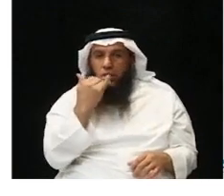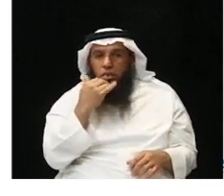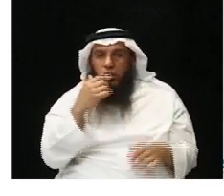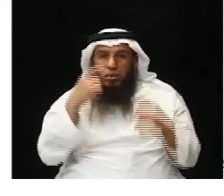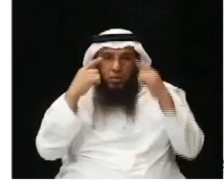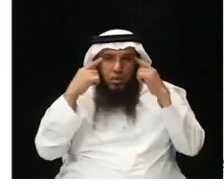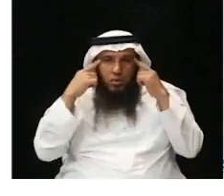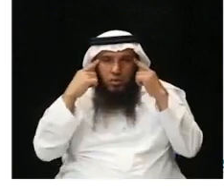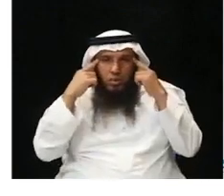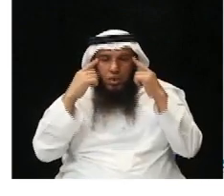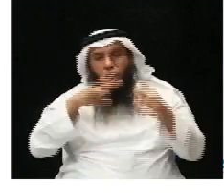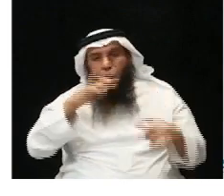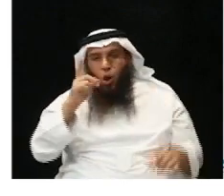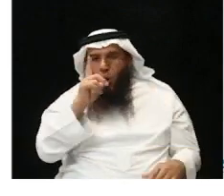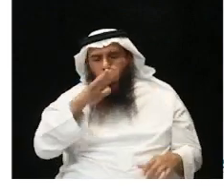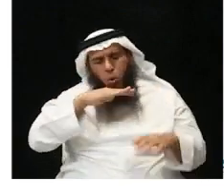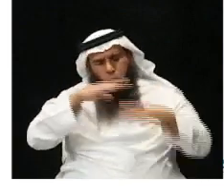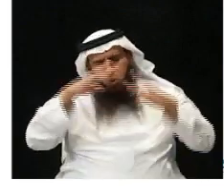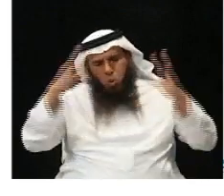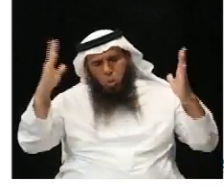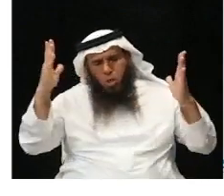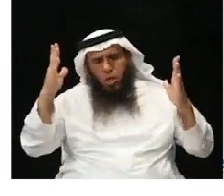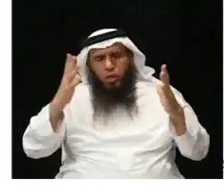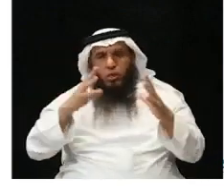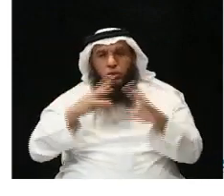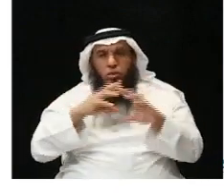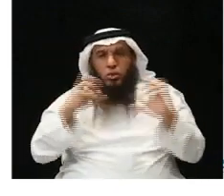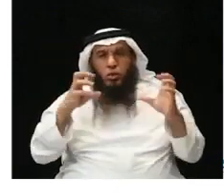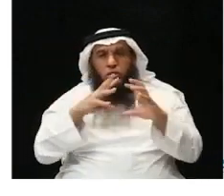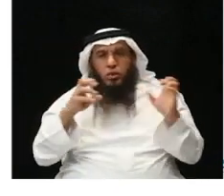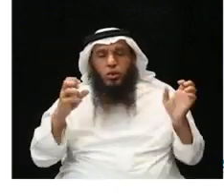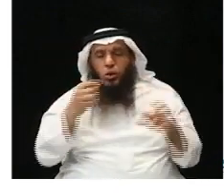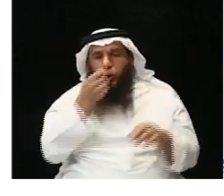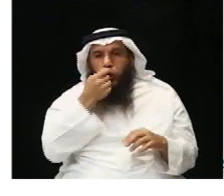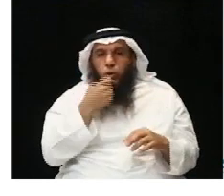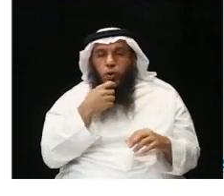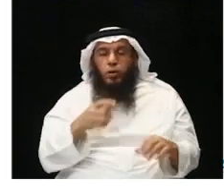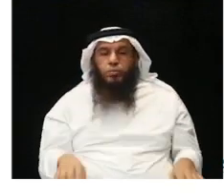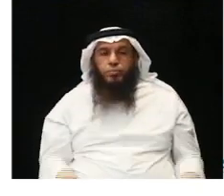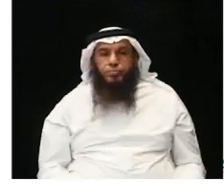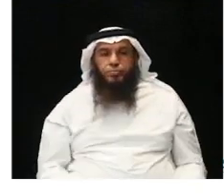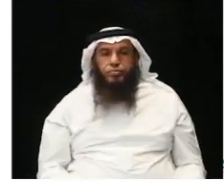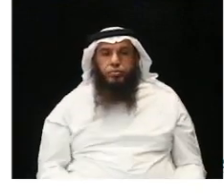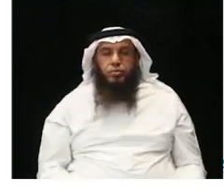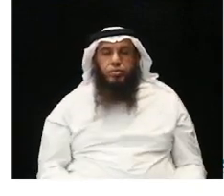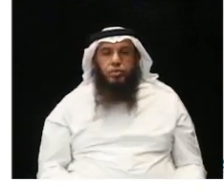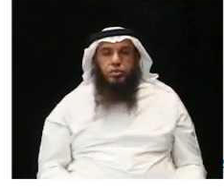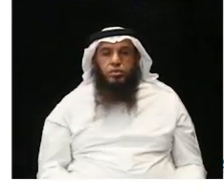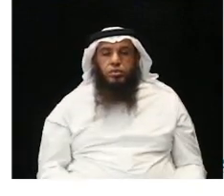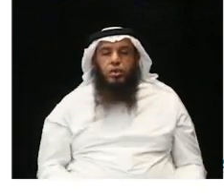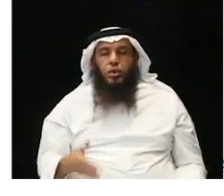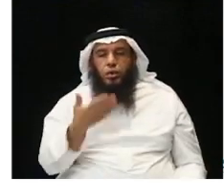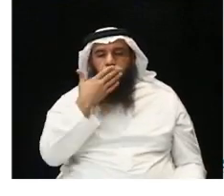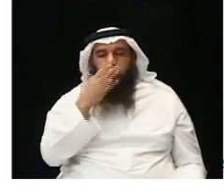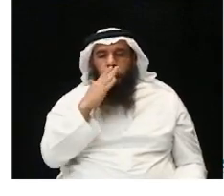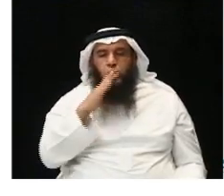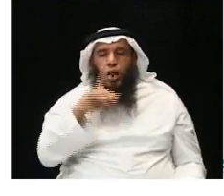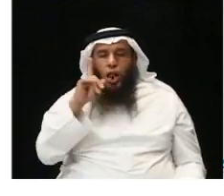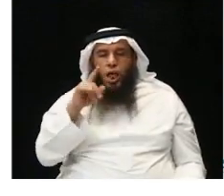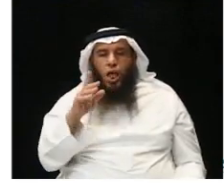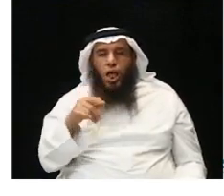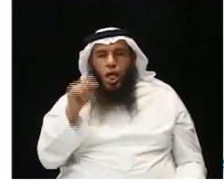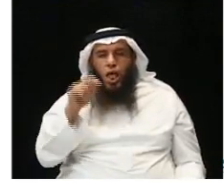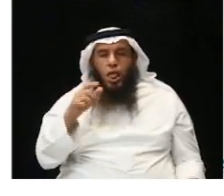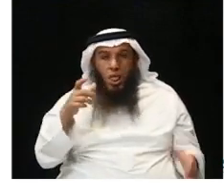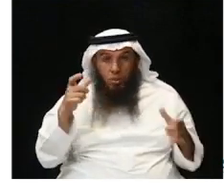والصينية. هناك لغات كثيرة تمت الترجمة، ترجمة معاني القرآن لهذه اللغات. وبحمد الله سبحانه وتعالى،